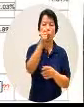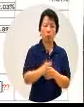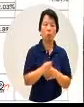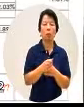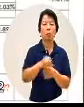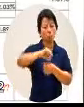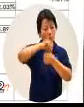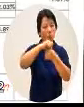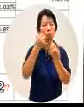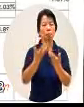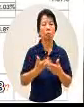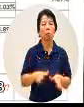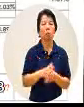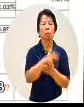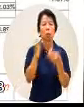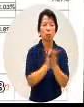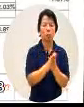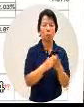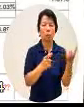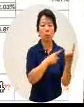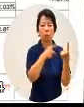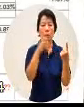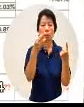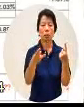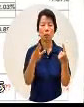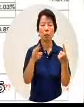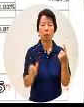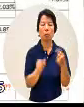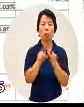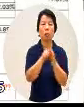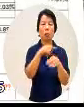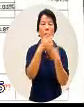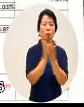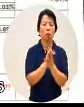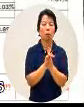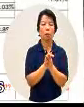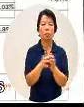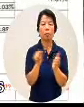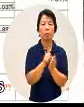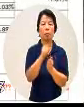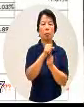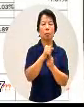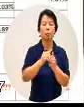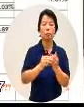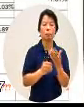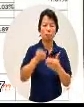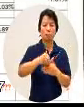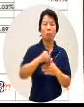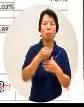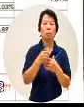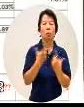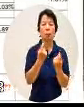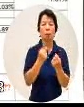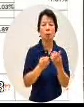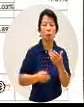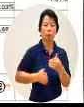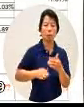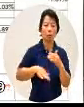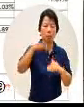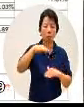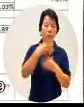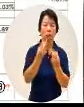而我們一月到三月是互成長你不只沒有高過